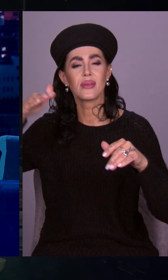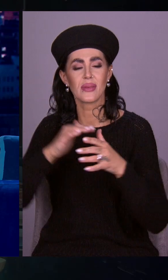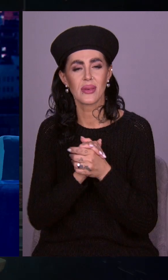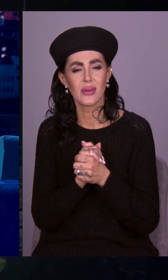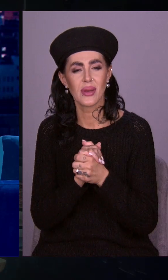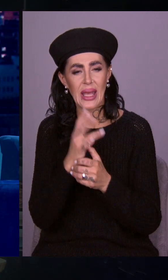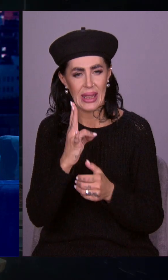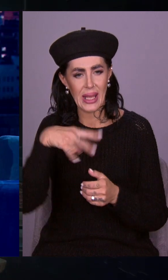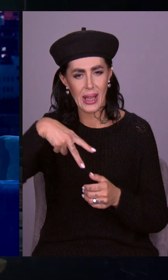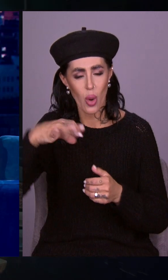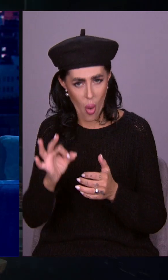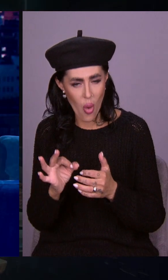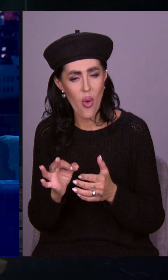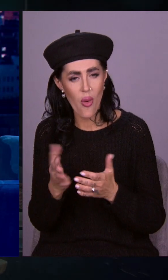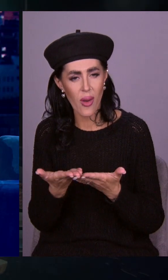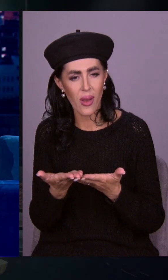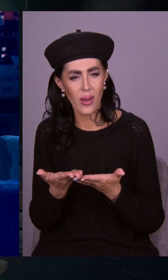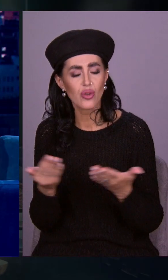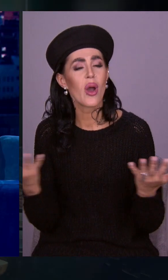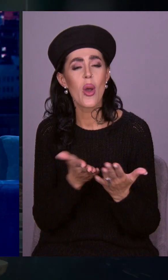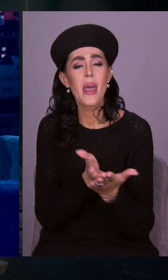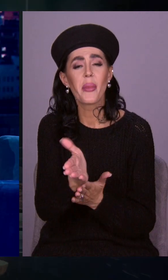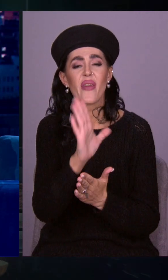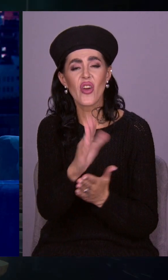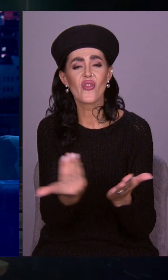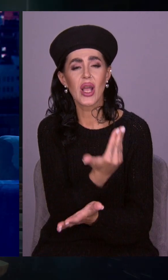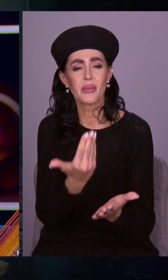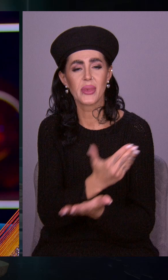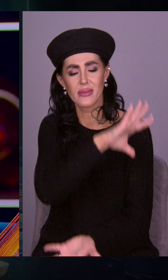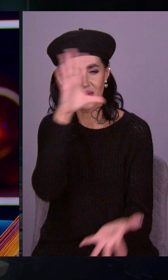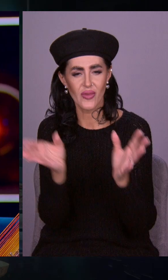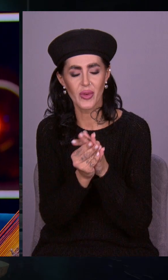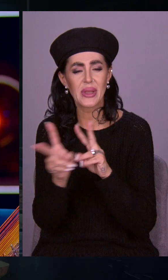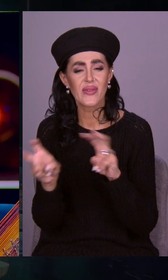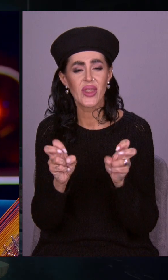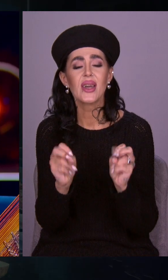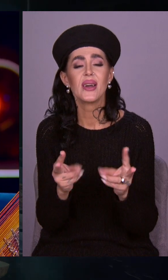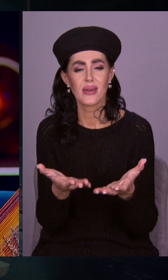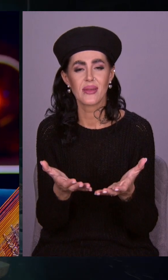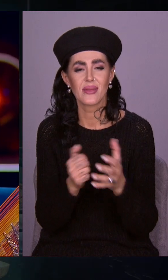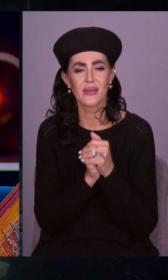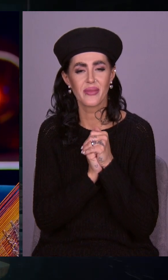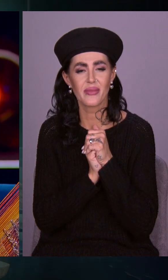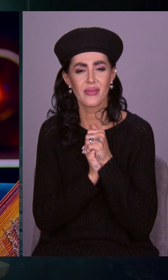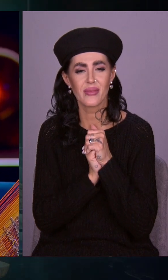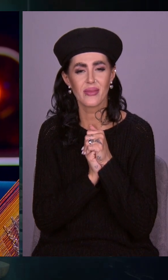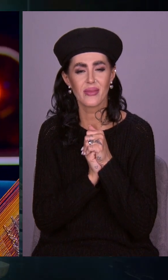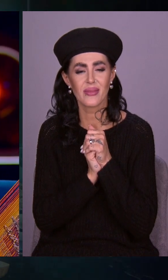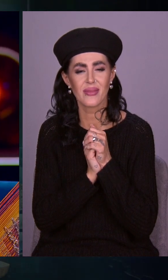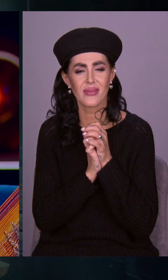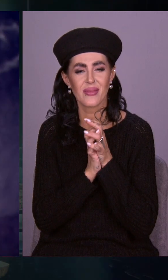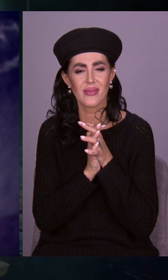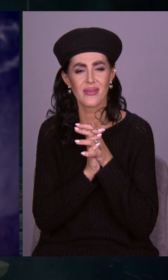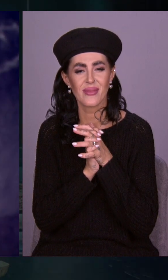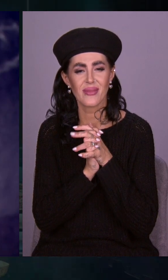НЛО? А як називається жанр в цілому? Це моя бандура на нашій планеті. Я не знаю, боже мій,